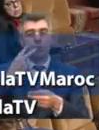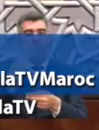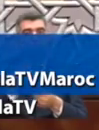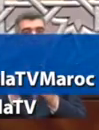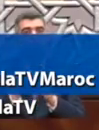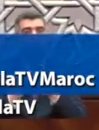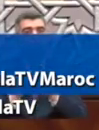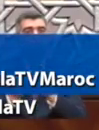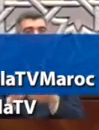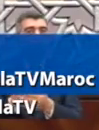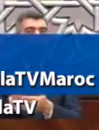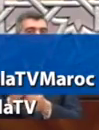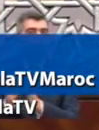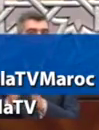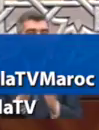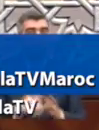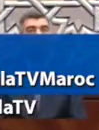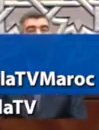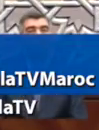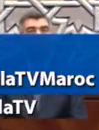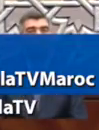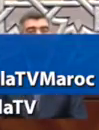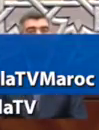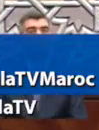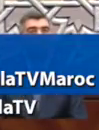تعقيبات اضافيه سيده النائبه.